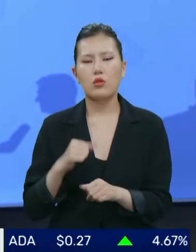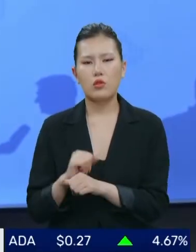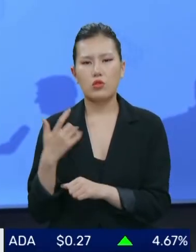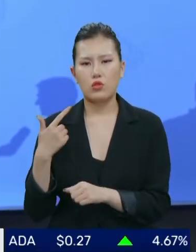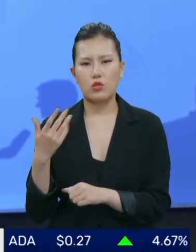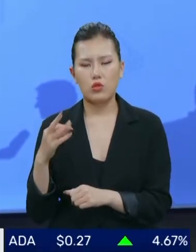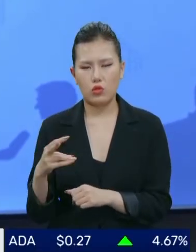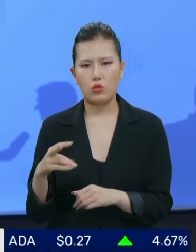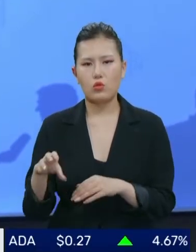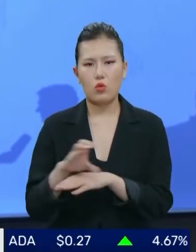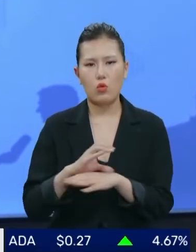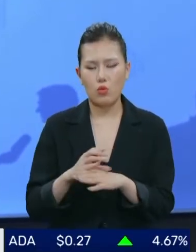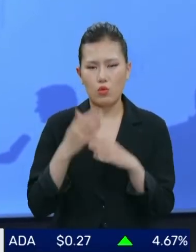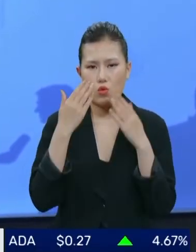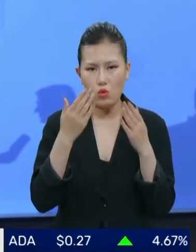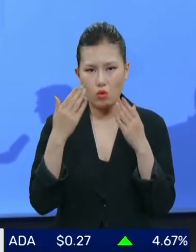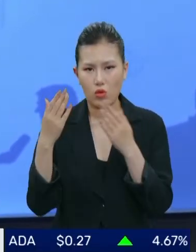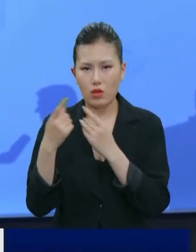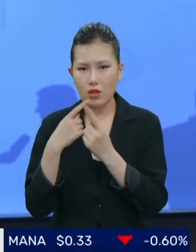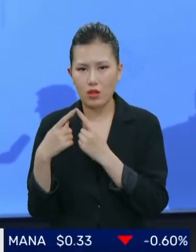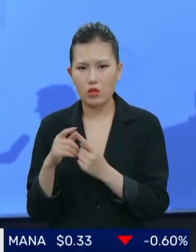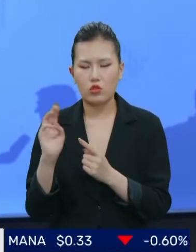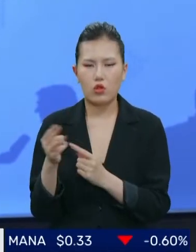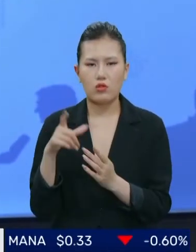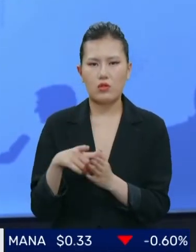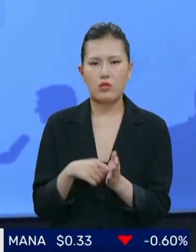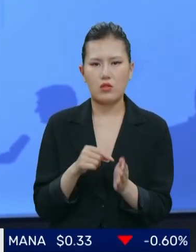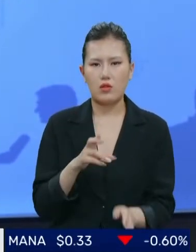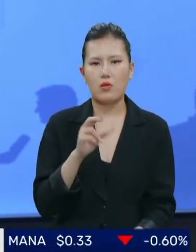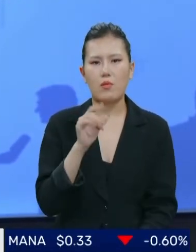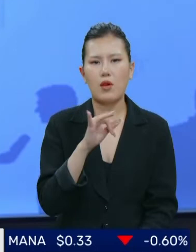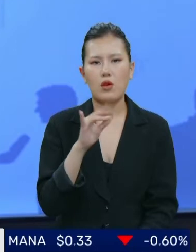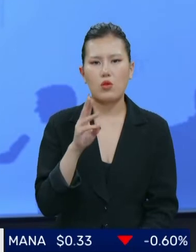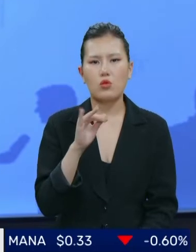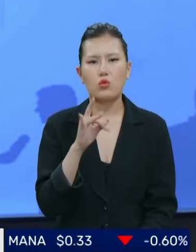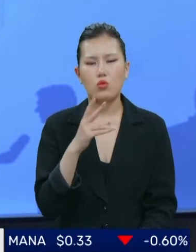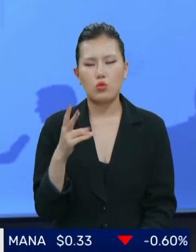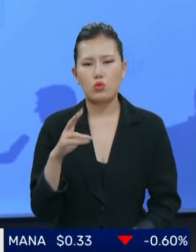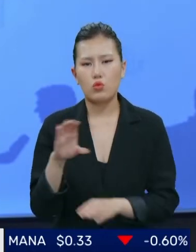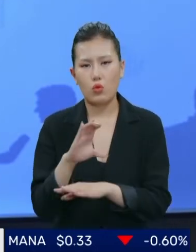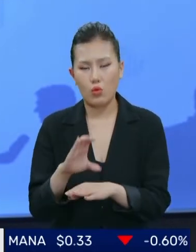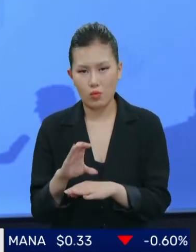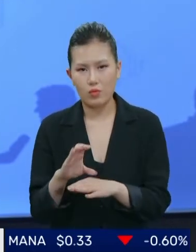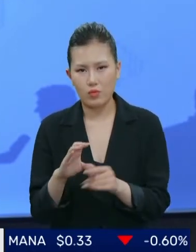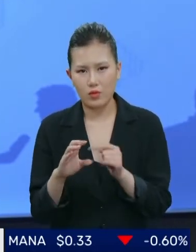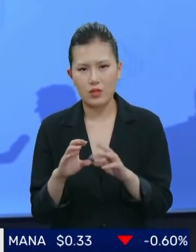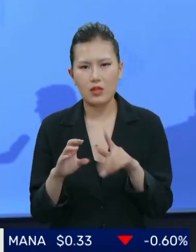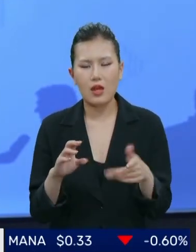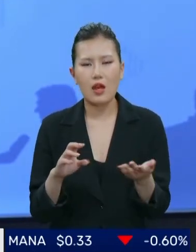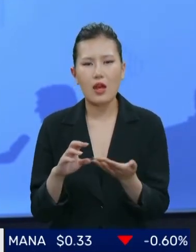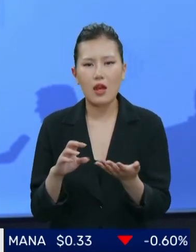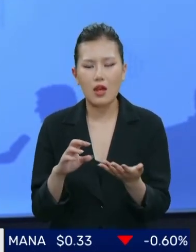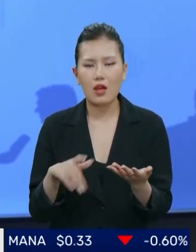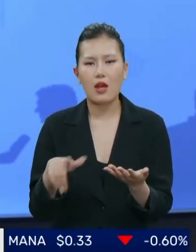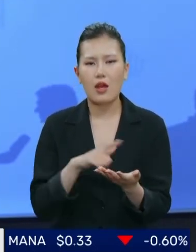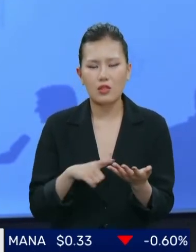хуралдаад тэрийг яг байрлалаа тодорхой болгож байгаа. Баруун туран сумын аль байрлал дээр аялал жуулчлалын одоо газрыг олголт хийх вэ? Аль байрлал дээр